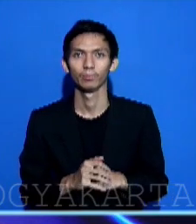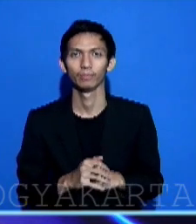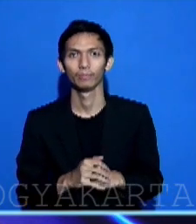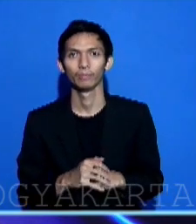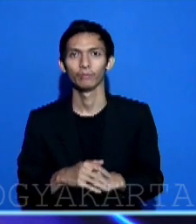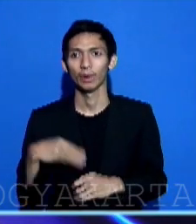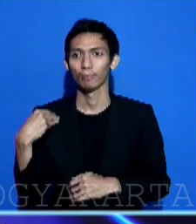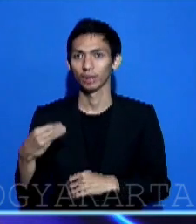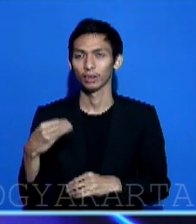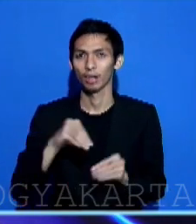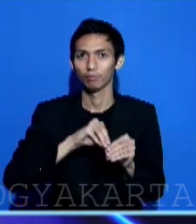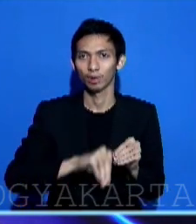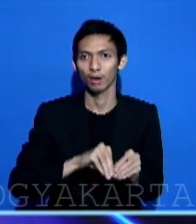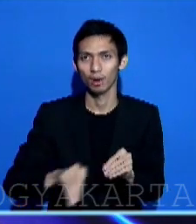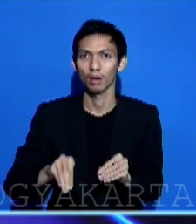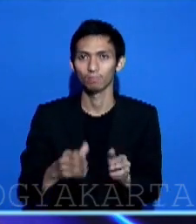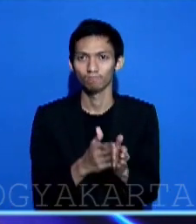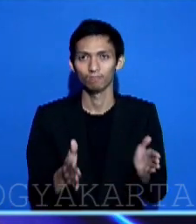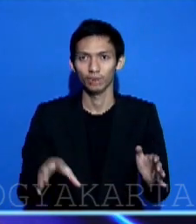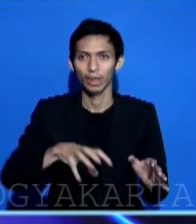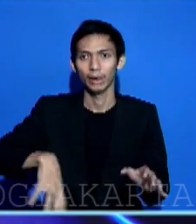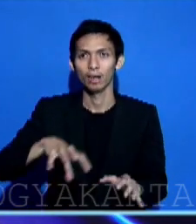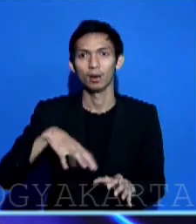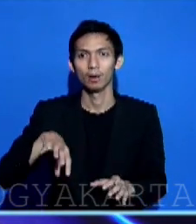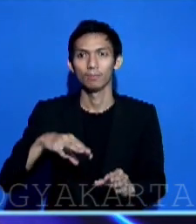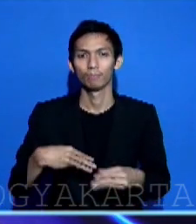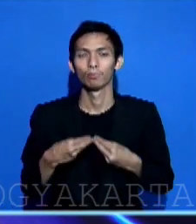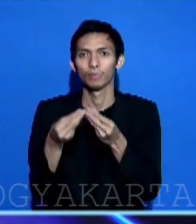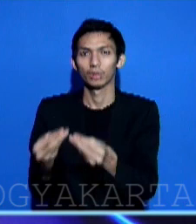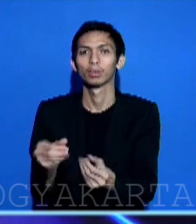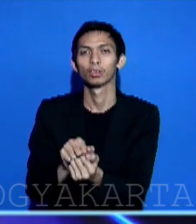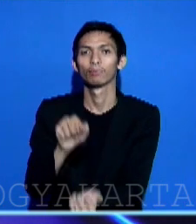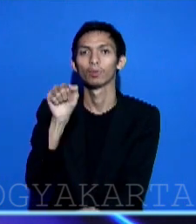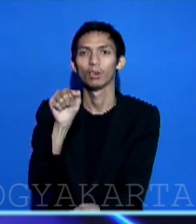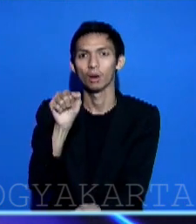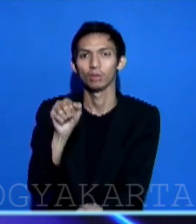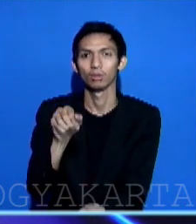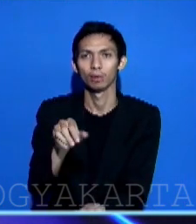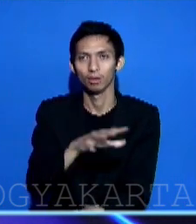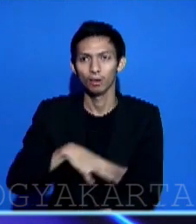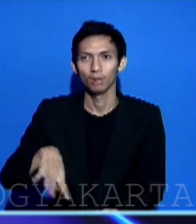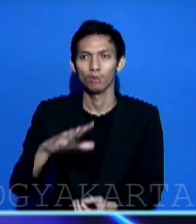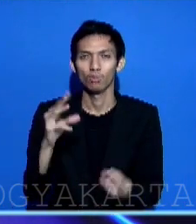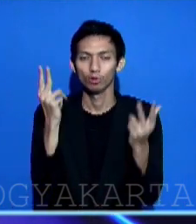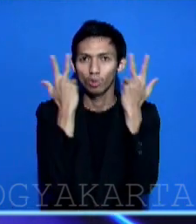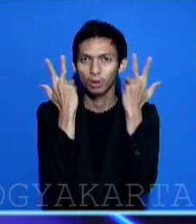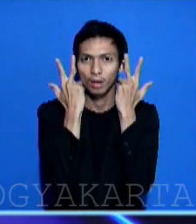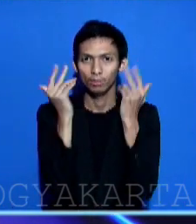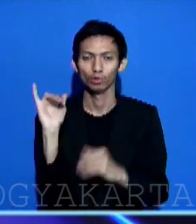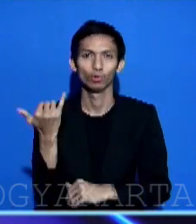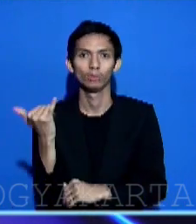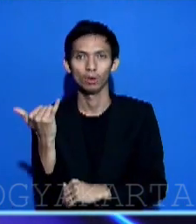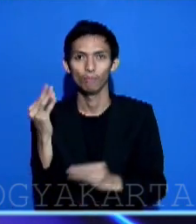Kementerian Agraria dan tata ruang Badan Pertanahan Nasional menyerahkan ribuan sertifikat tanah kasultanan Yogyakarta dan Kadipaten paku